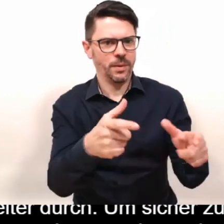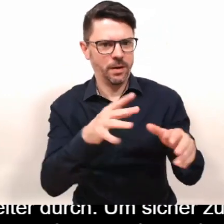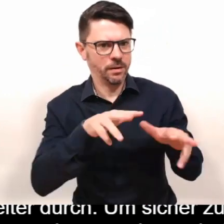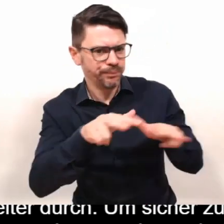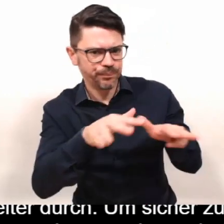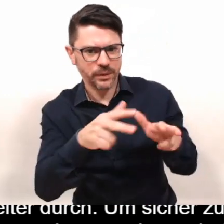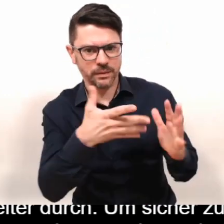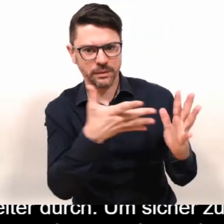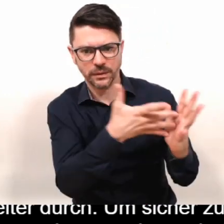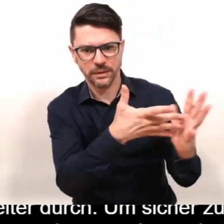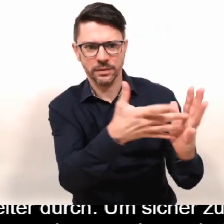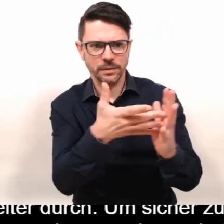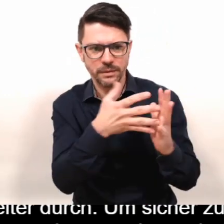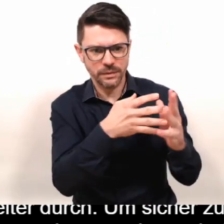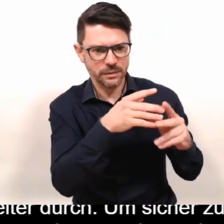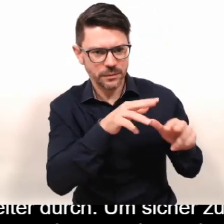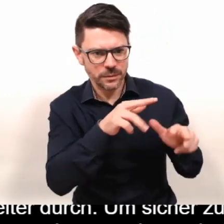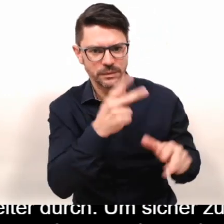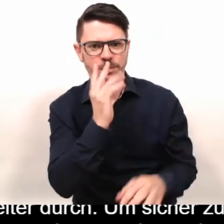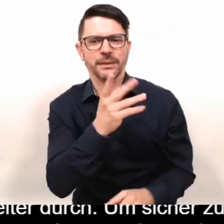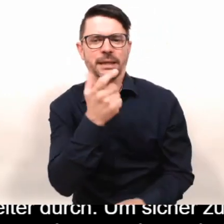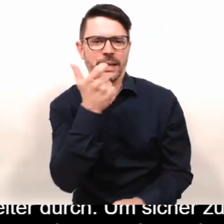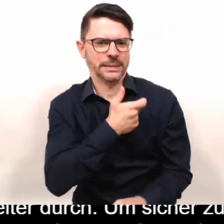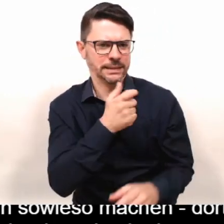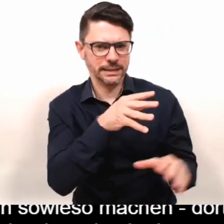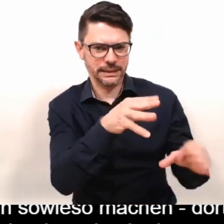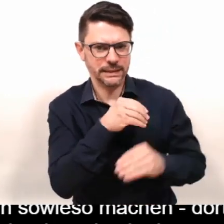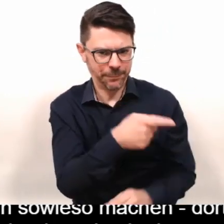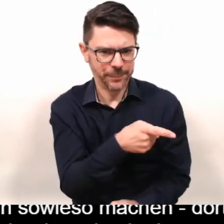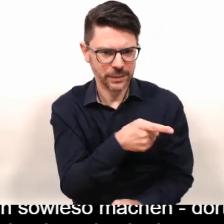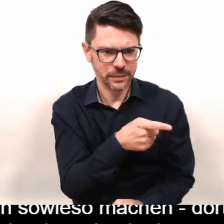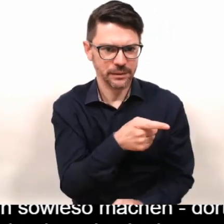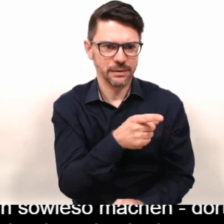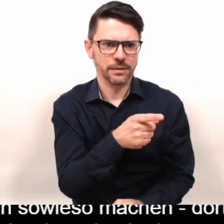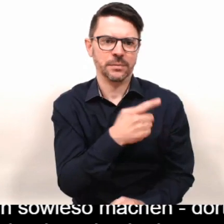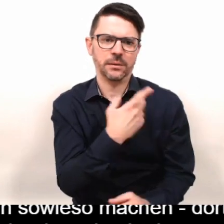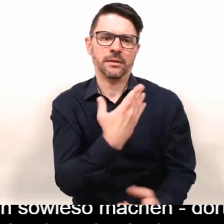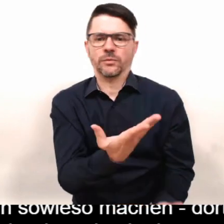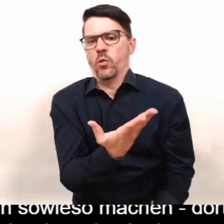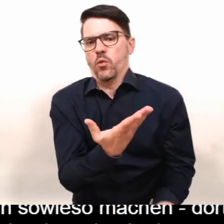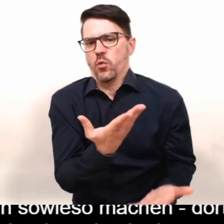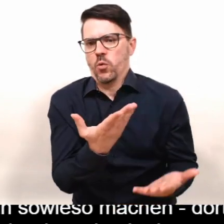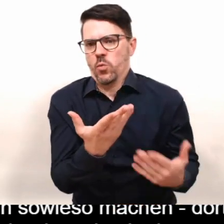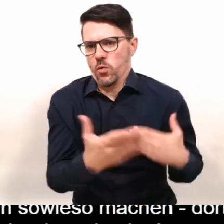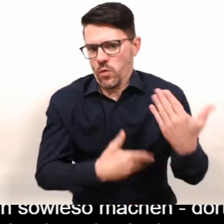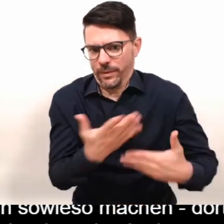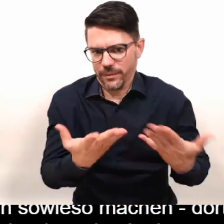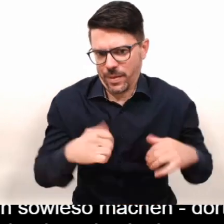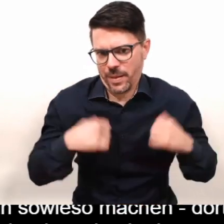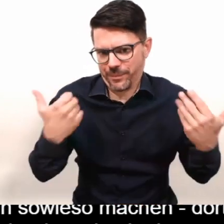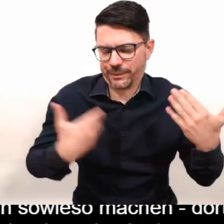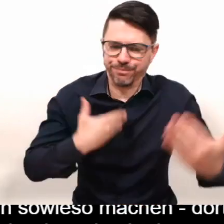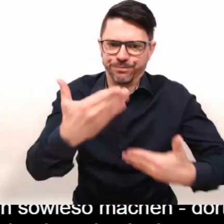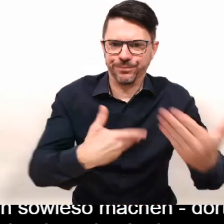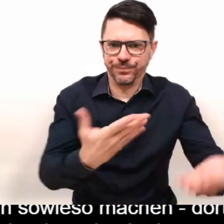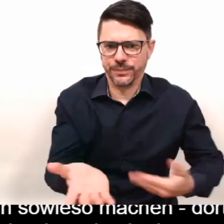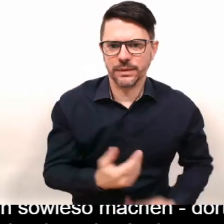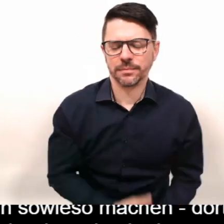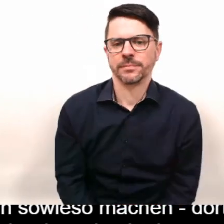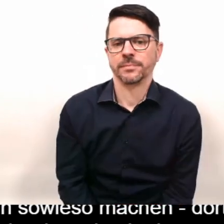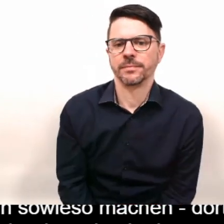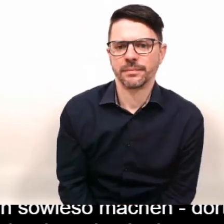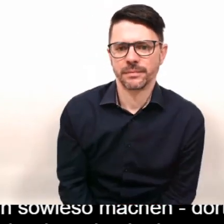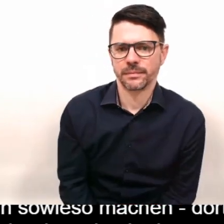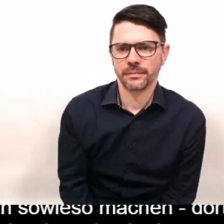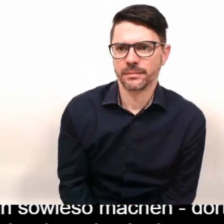leben müssen, arbeiten müssen, das man sehr ernst nehmen muss. Aber wir tun das auch in Bayern. Wenn ich zu den Schlachthöfen